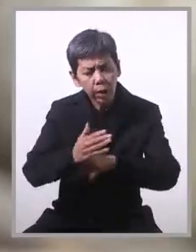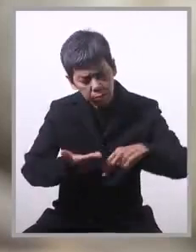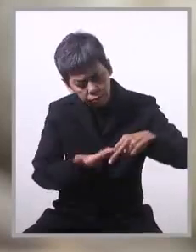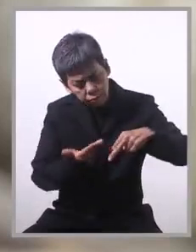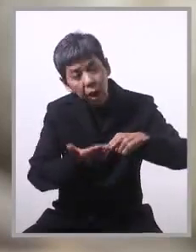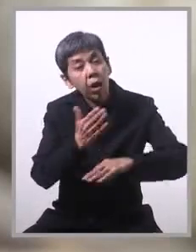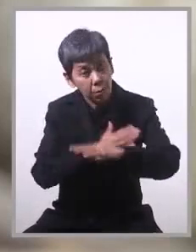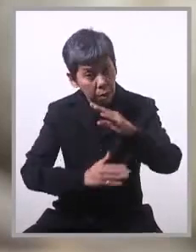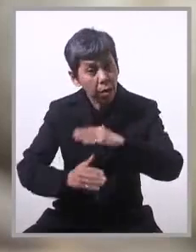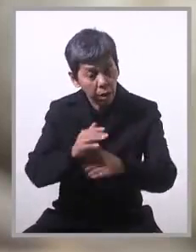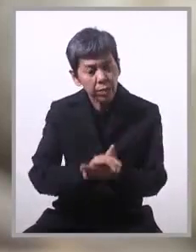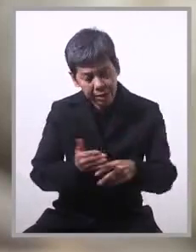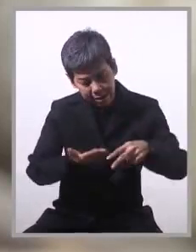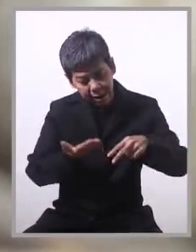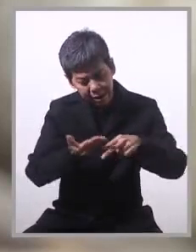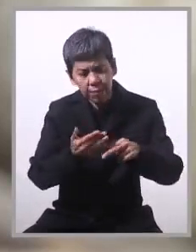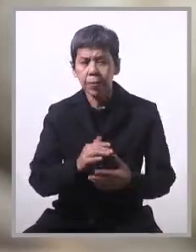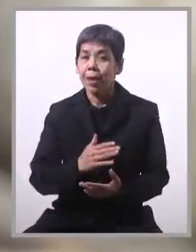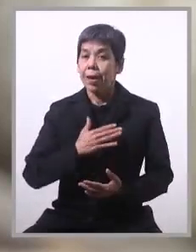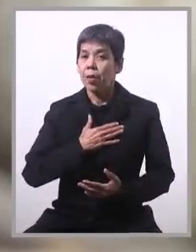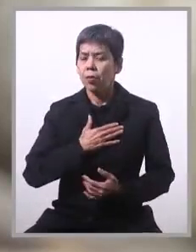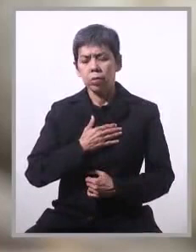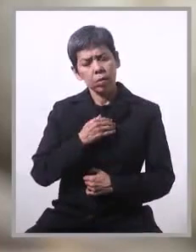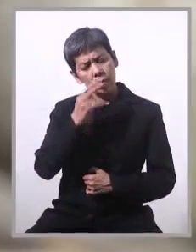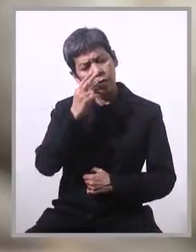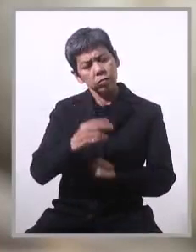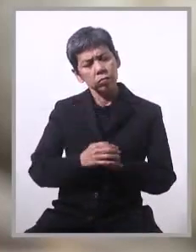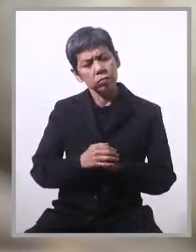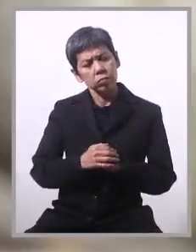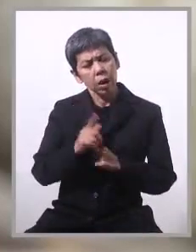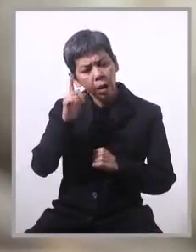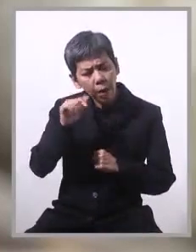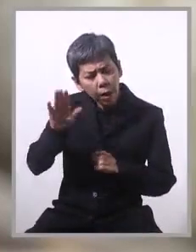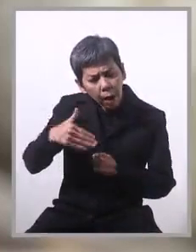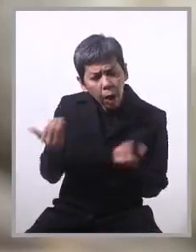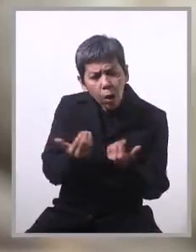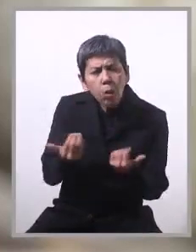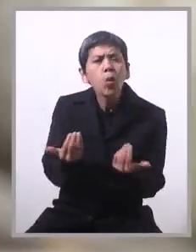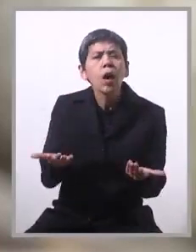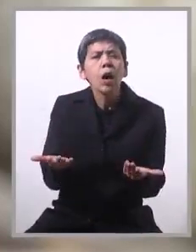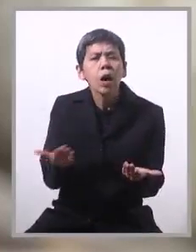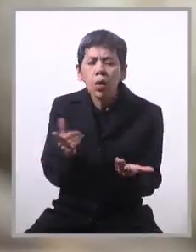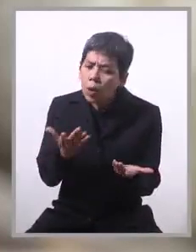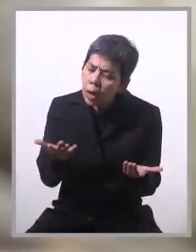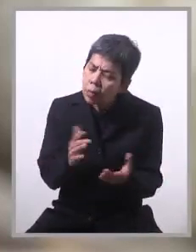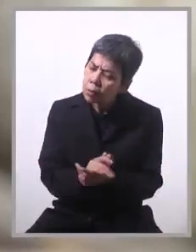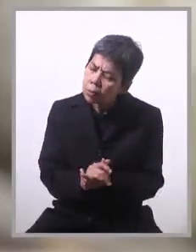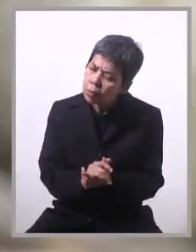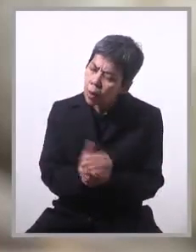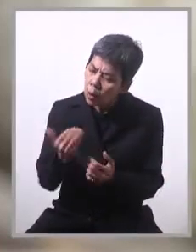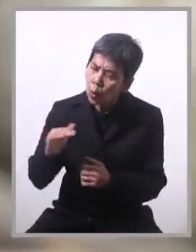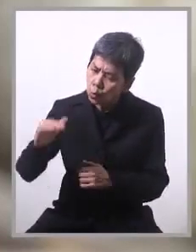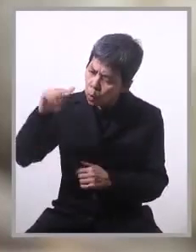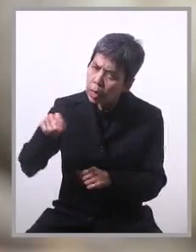างด้านขานะคะก็ด้านขาเสร็จแล้วเนี่ยก็เลยมองว่าแม่มาปุ๊บลูกเขาล่ะอะไรเงี้ยก็ไม่ใ